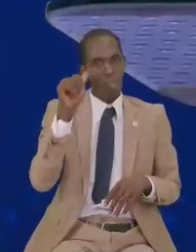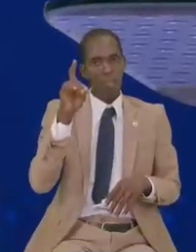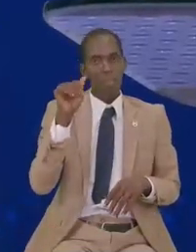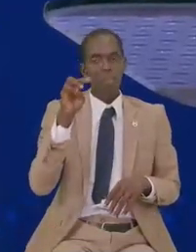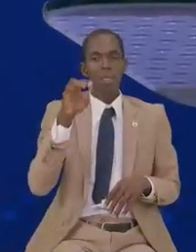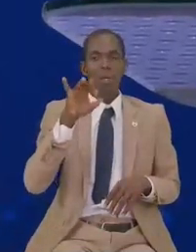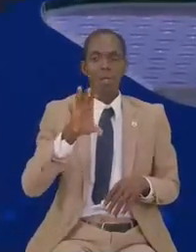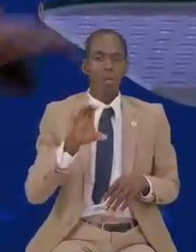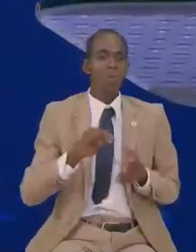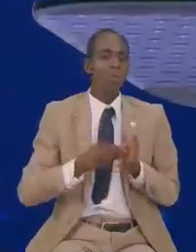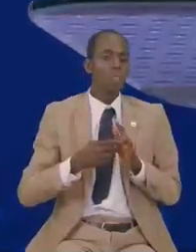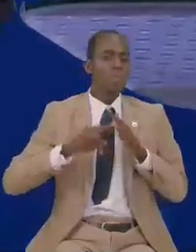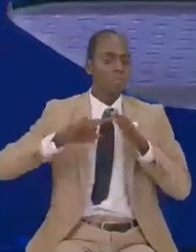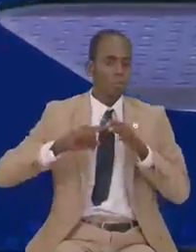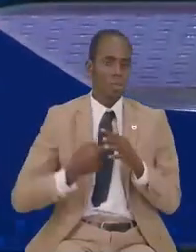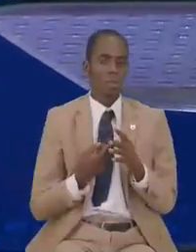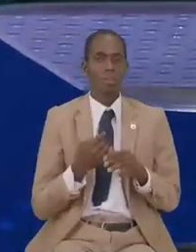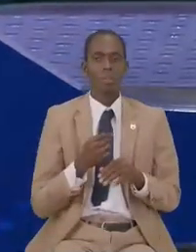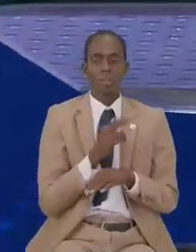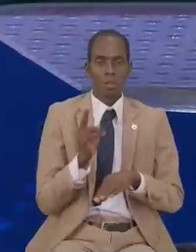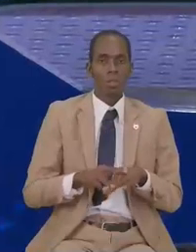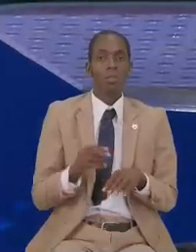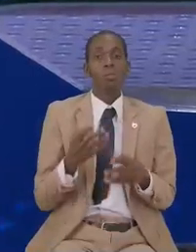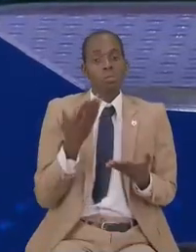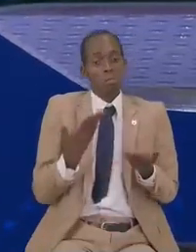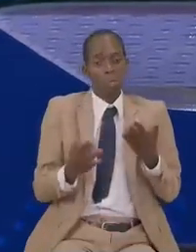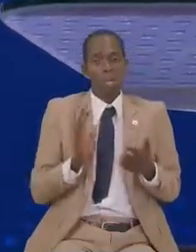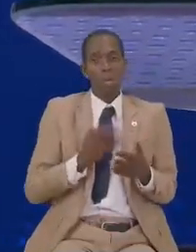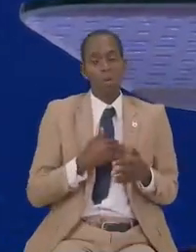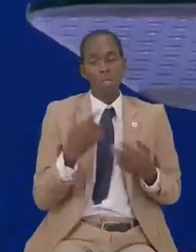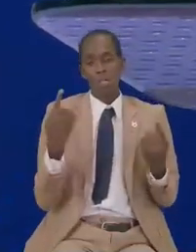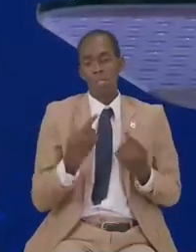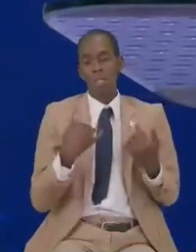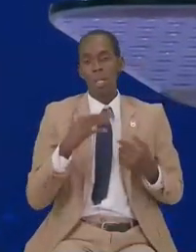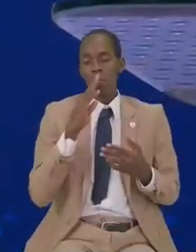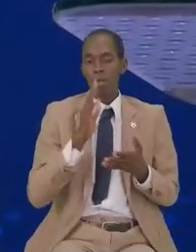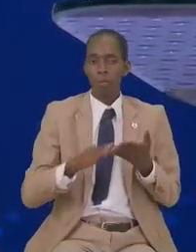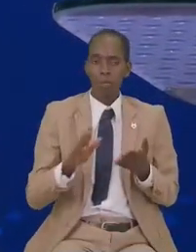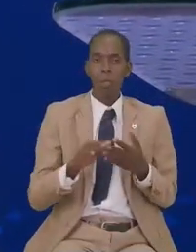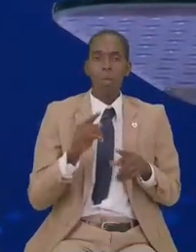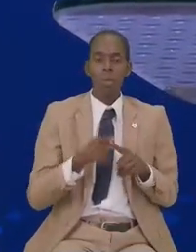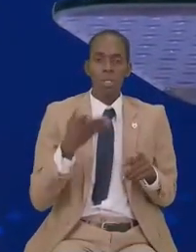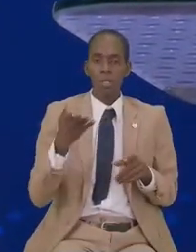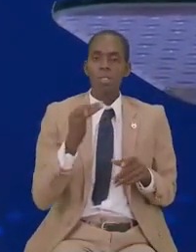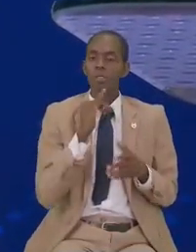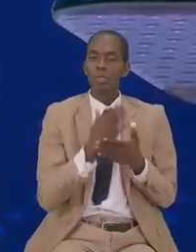Quoique nos péchés extérieurs soient pardonnés, il y a la chose là dans le cœur